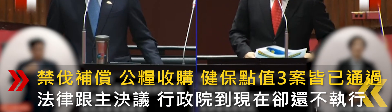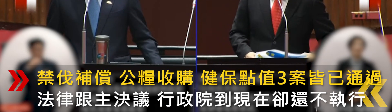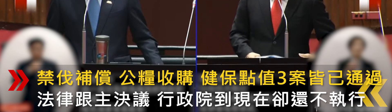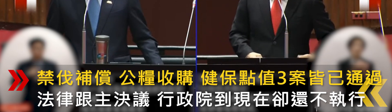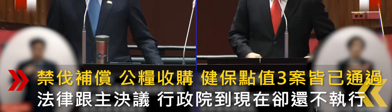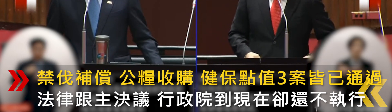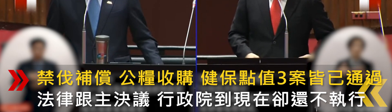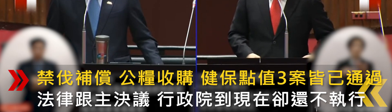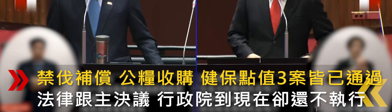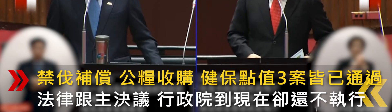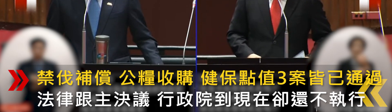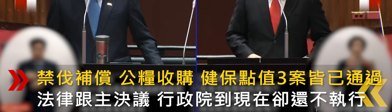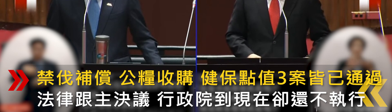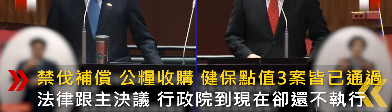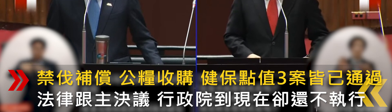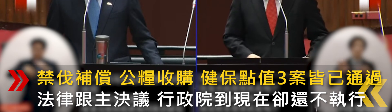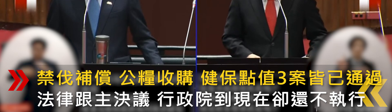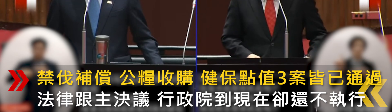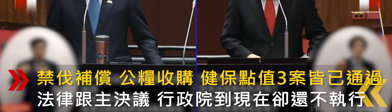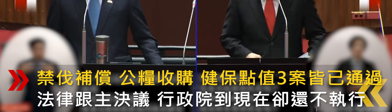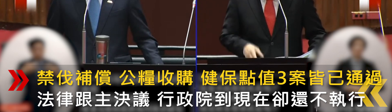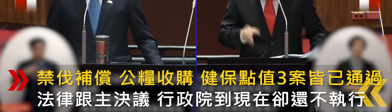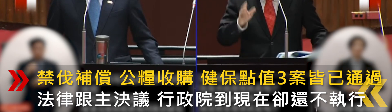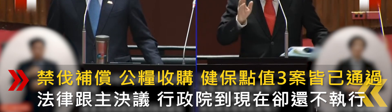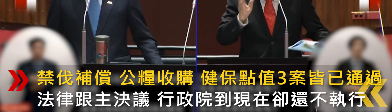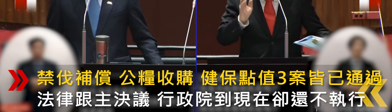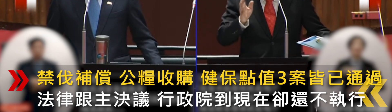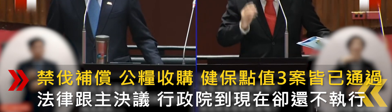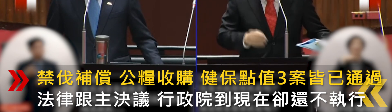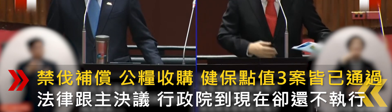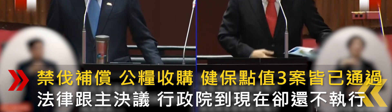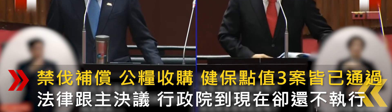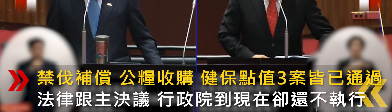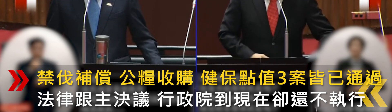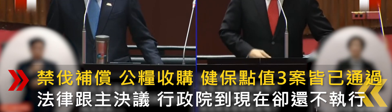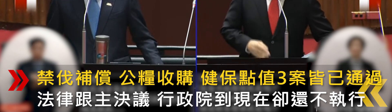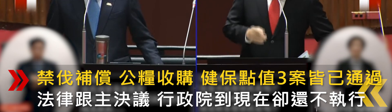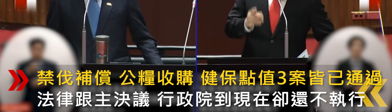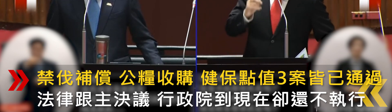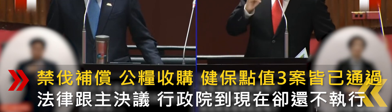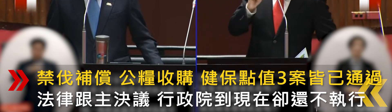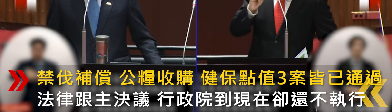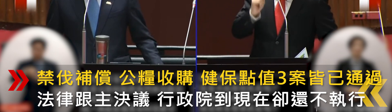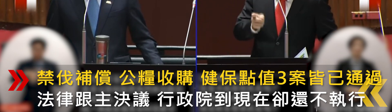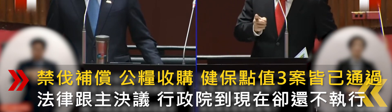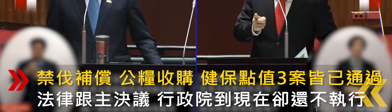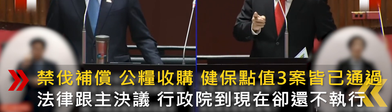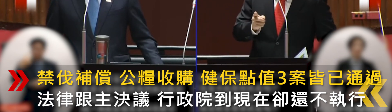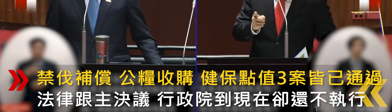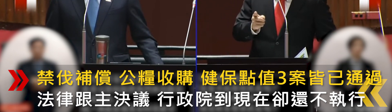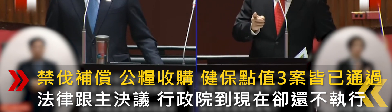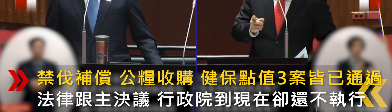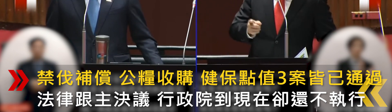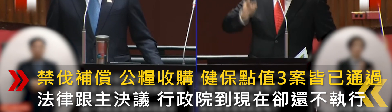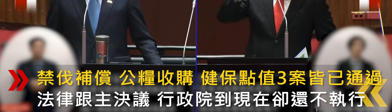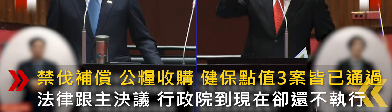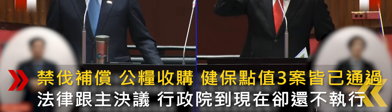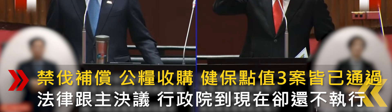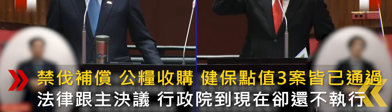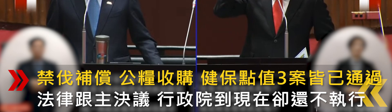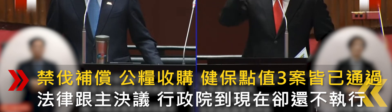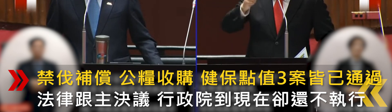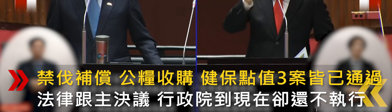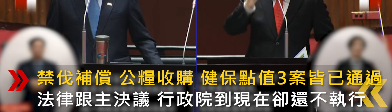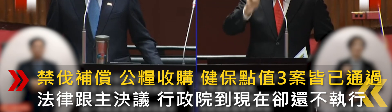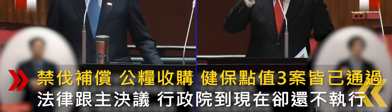询？ 91条 有没有跟行政院征询过？ 待会 有没有指明弥补资金之来源？ 问你，这是不是